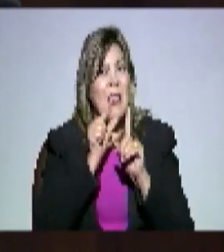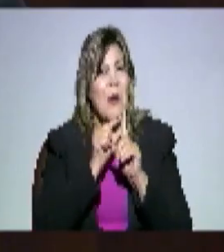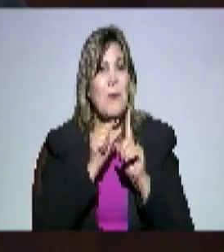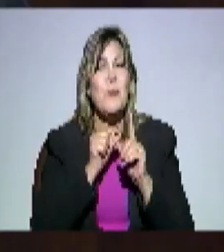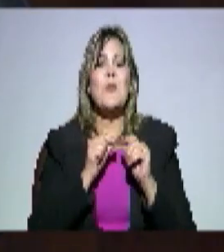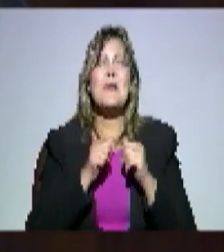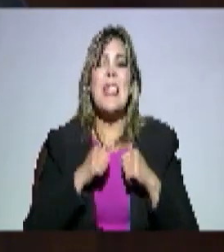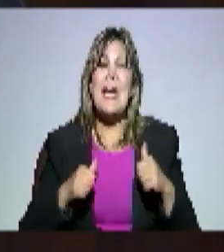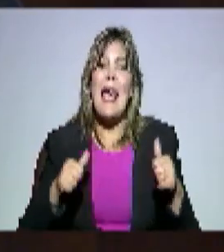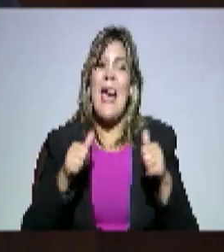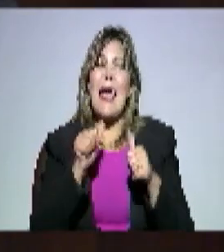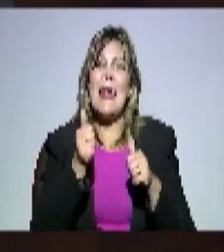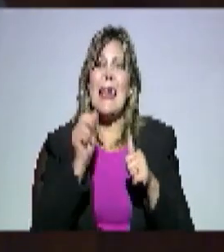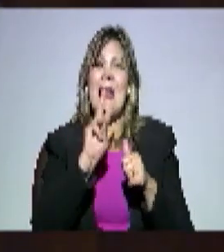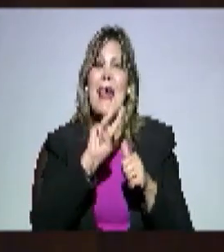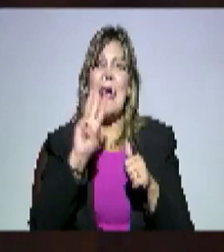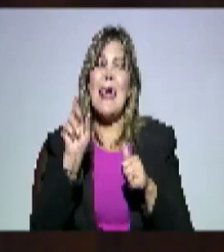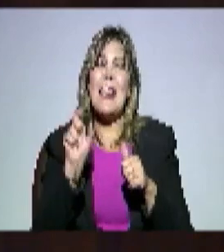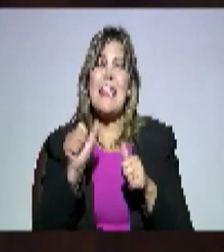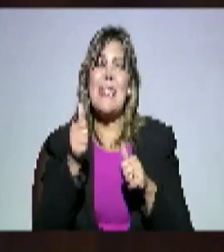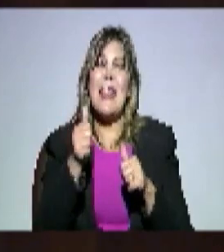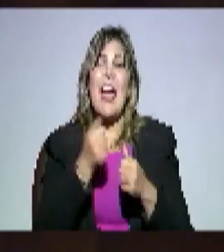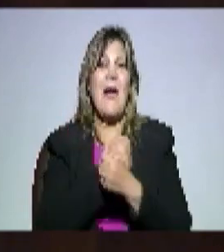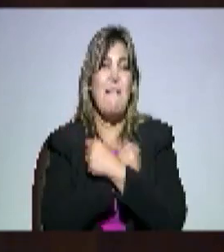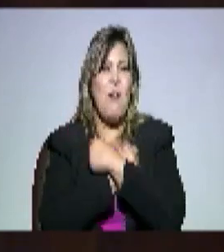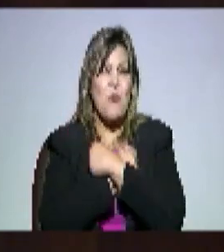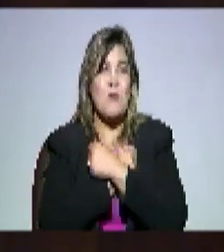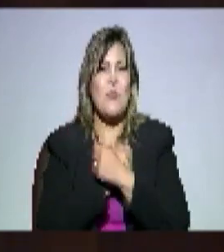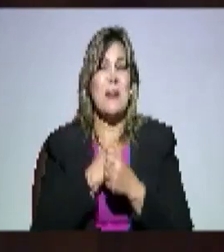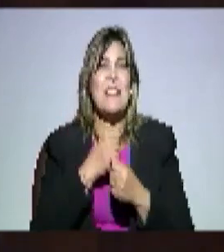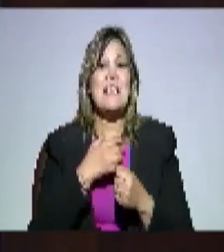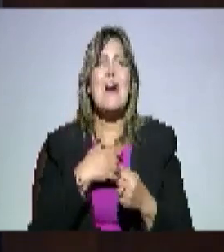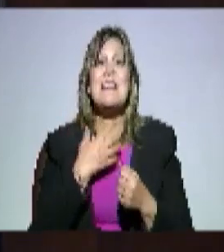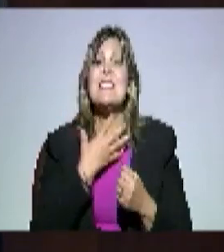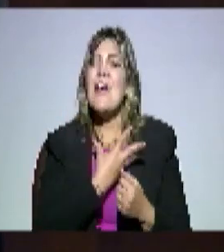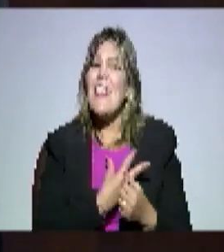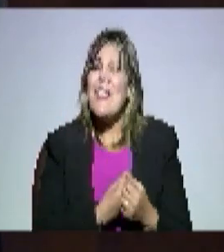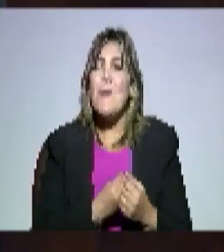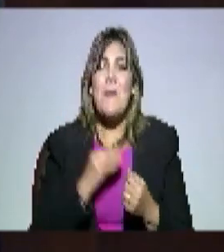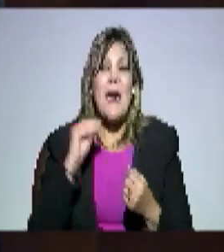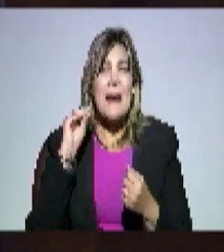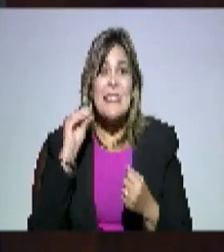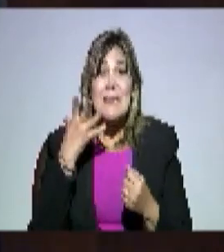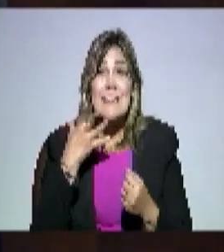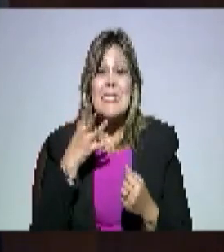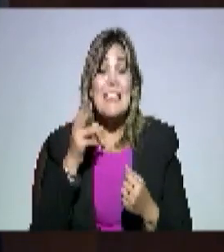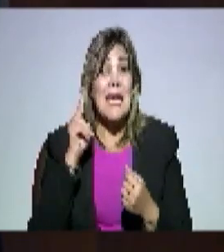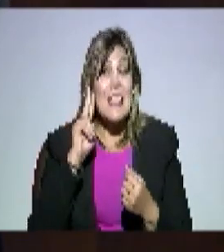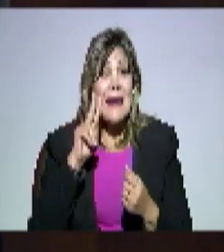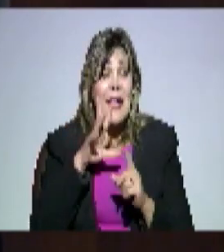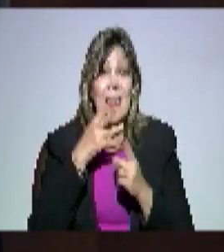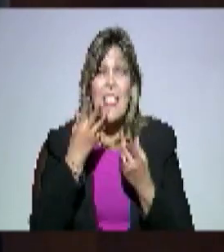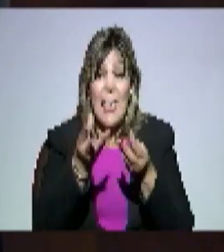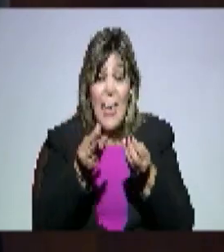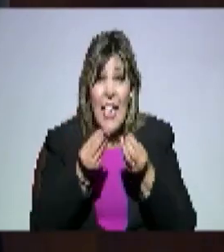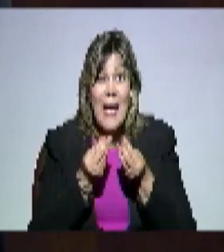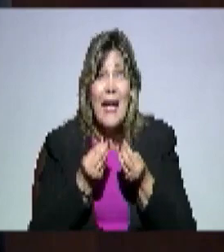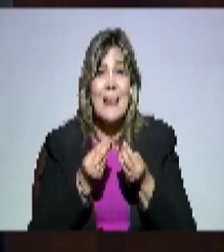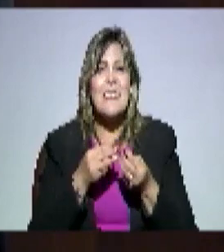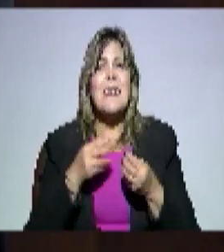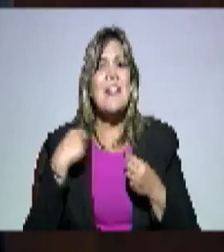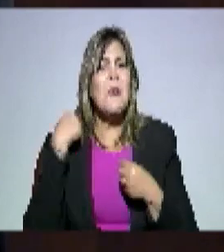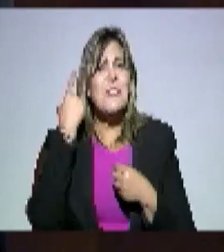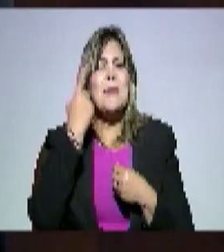اسنا والناس طيبه بتاعه اسنا ازي اجتذبت القديس باخوميوس بمحبه لمن اساء